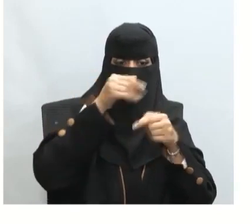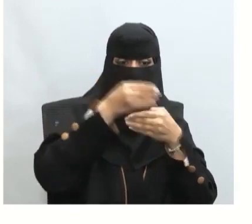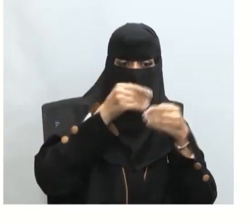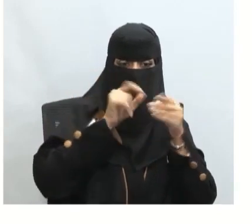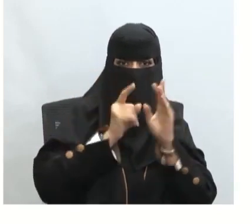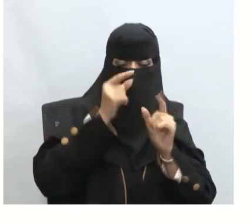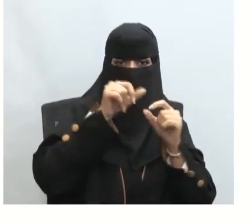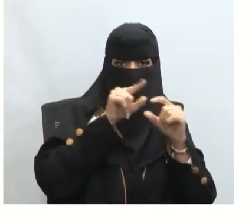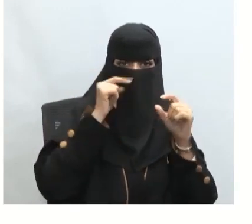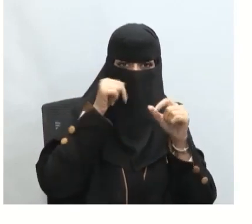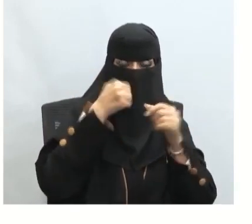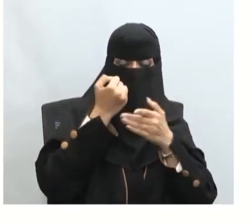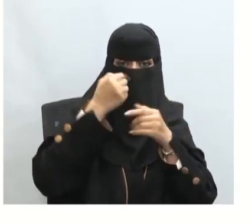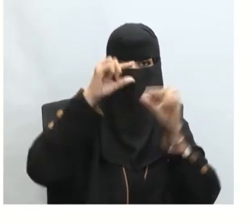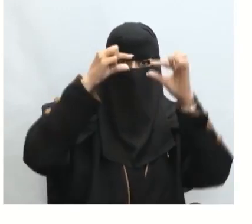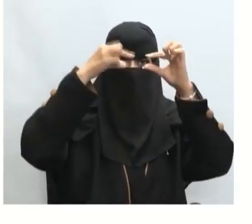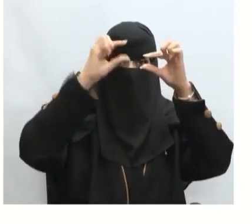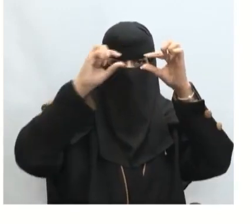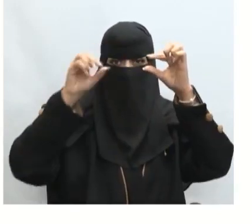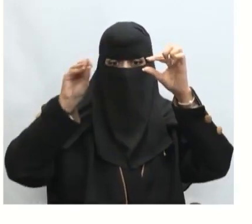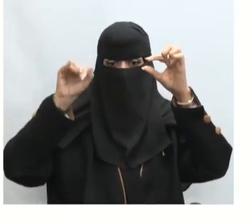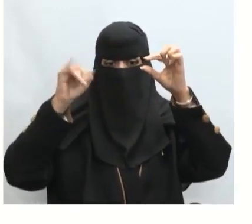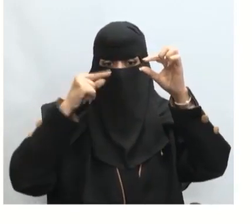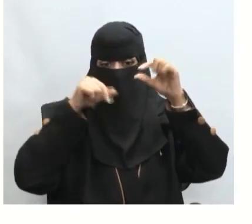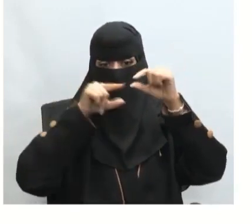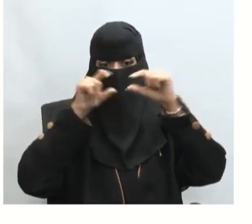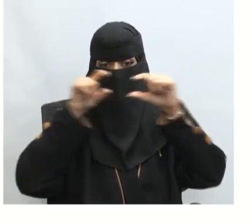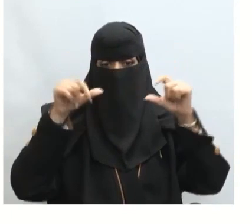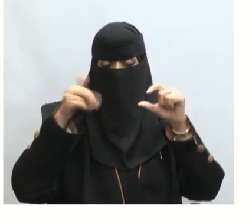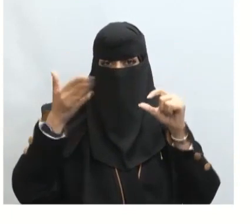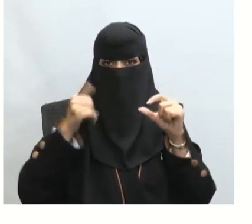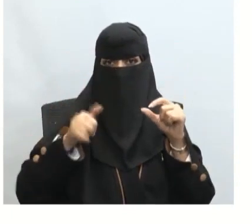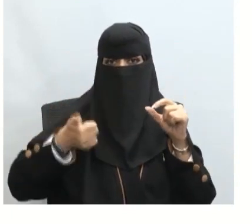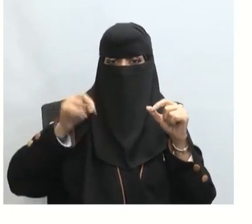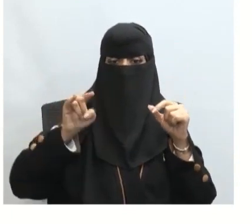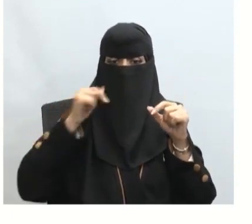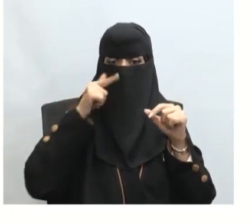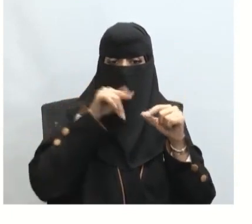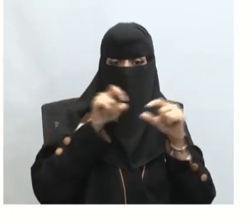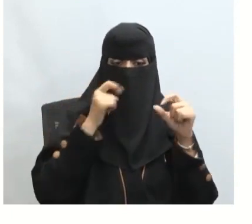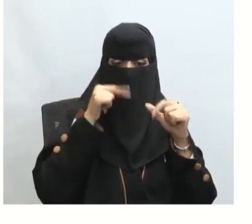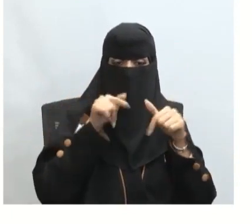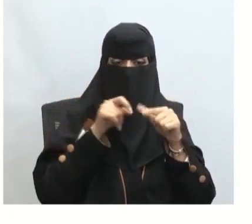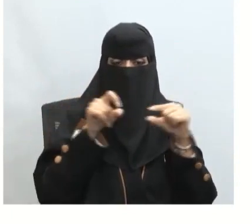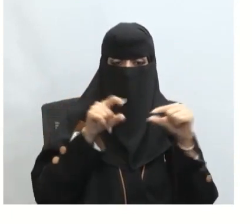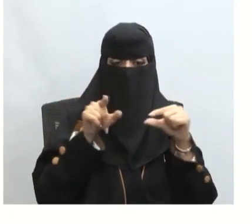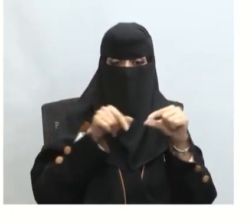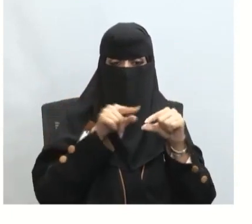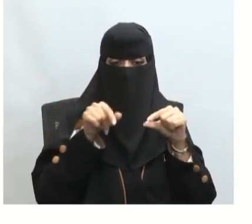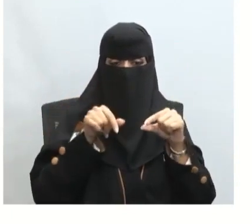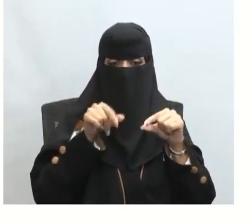عندما احذف ذرتين هيدروجين يعطيني ايثلين فاثل